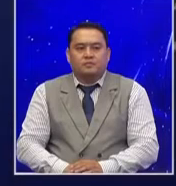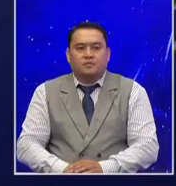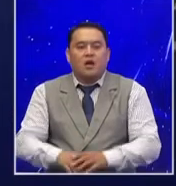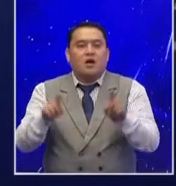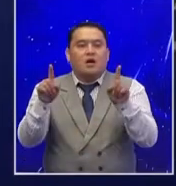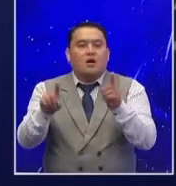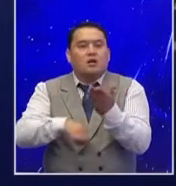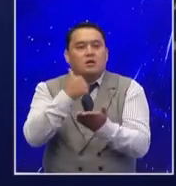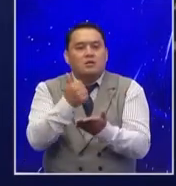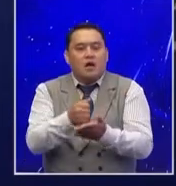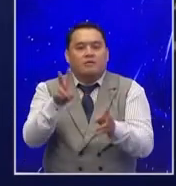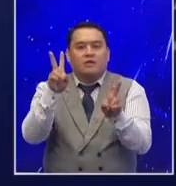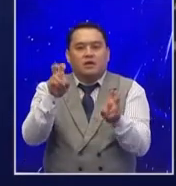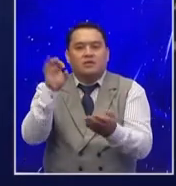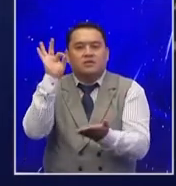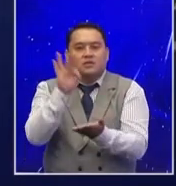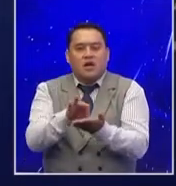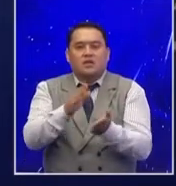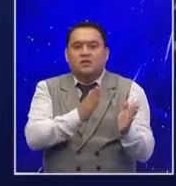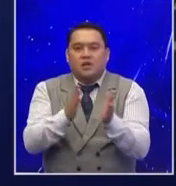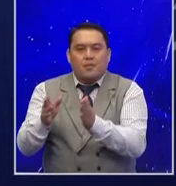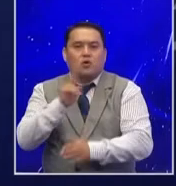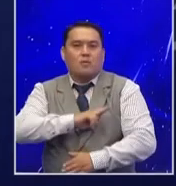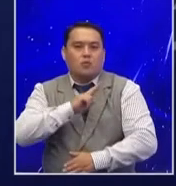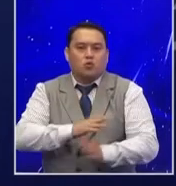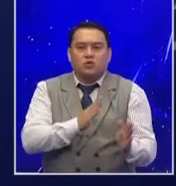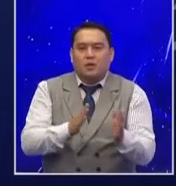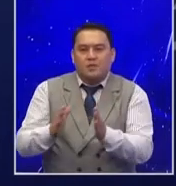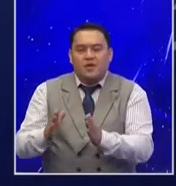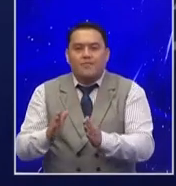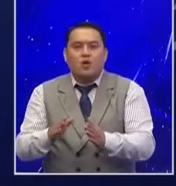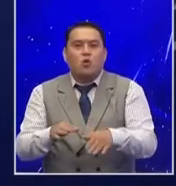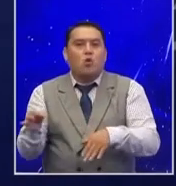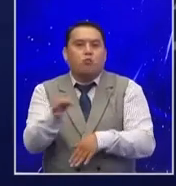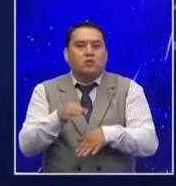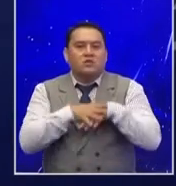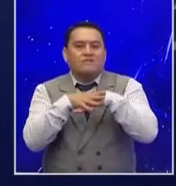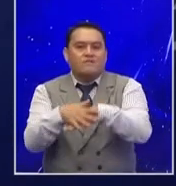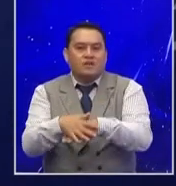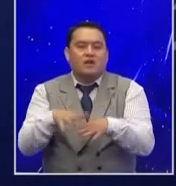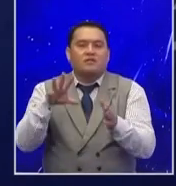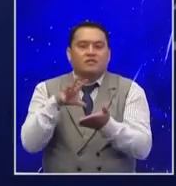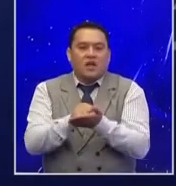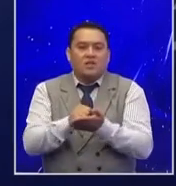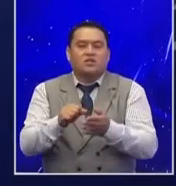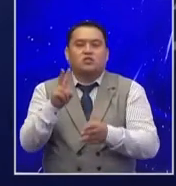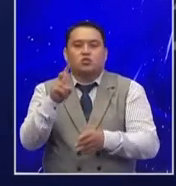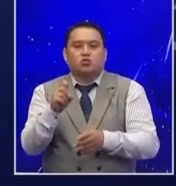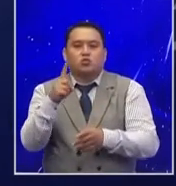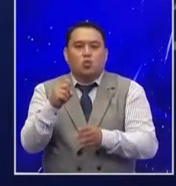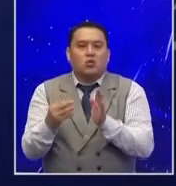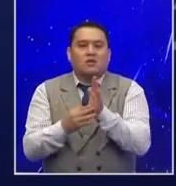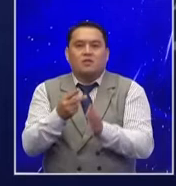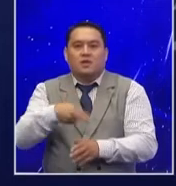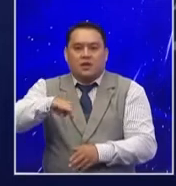Основная задача – это стабильные, постоянные рабочие места. Сейчас в области выделено в рамках дорожной карты занятости 109 миллиардов